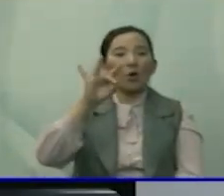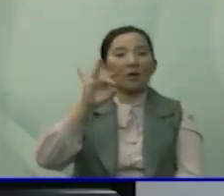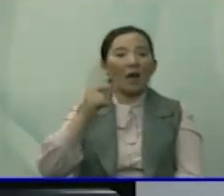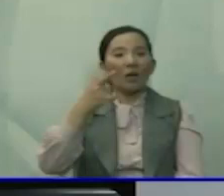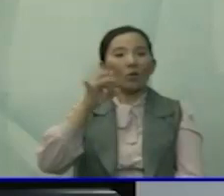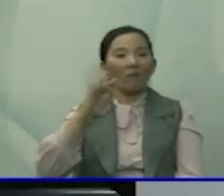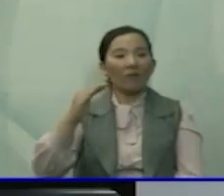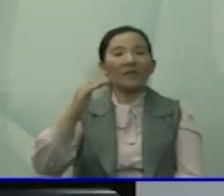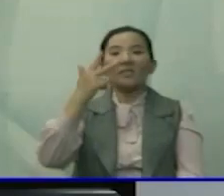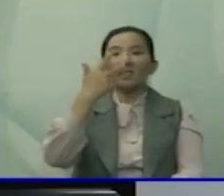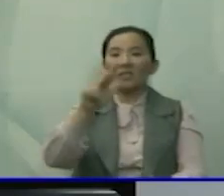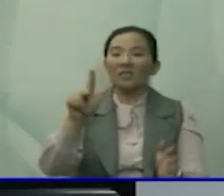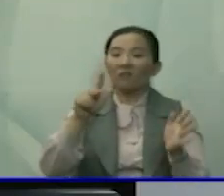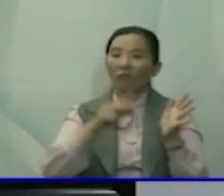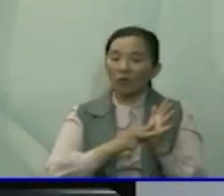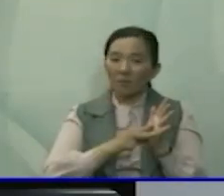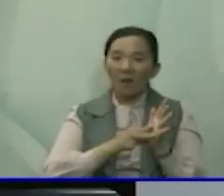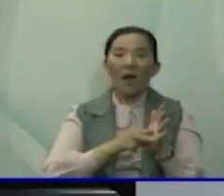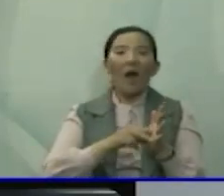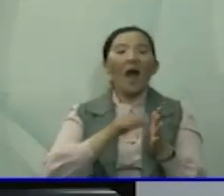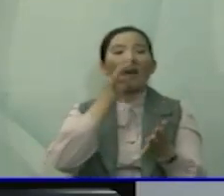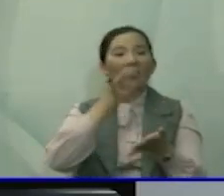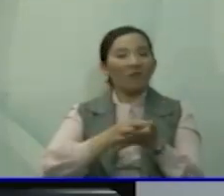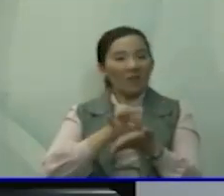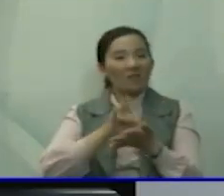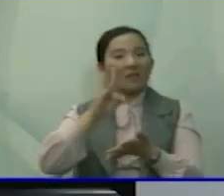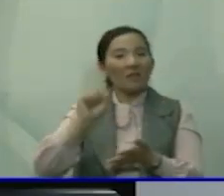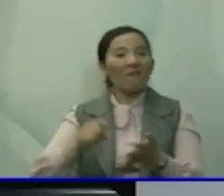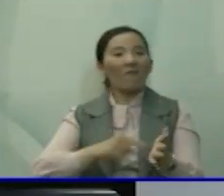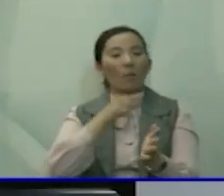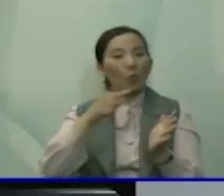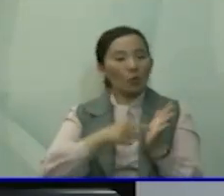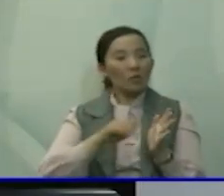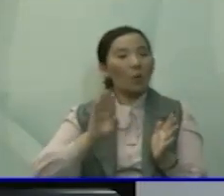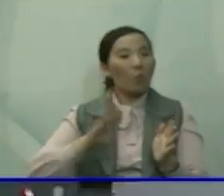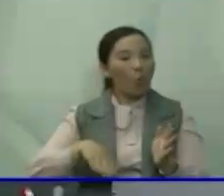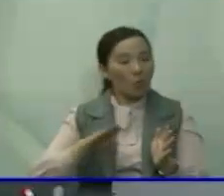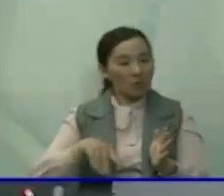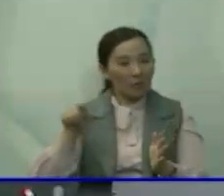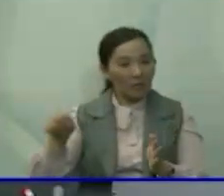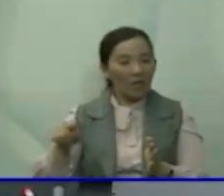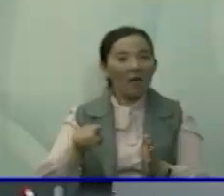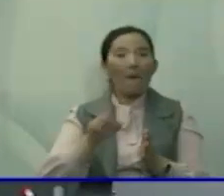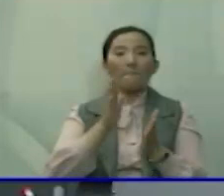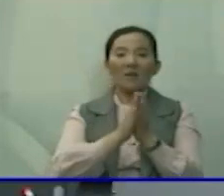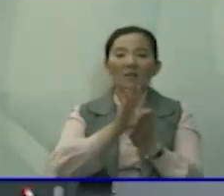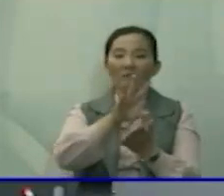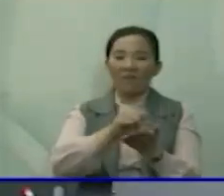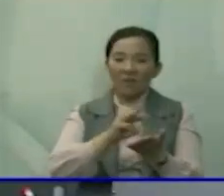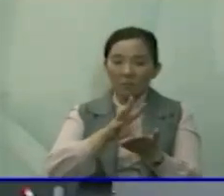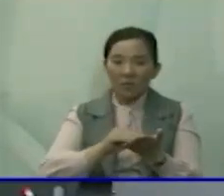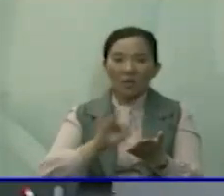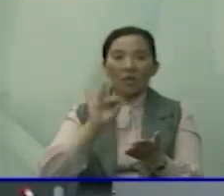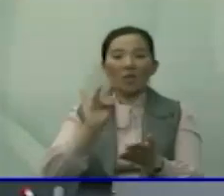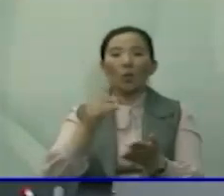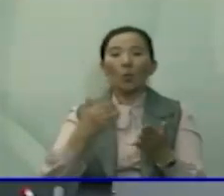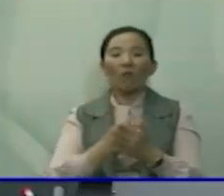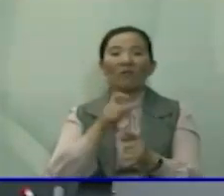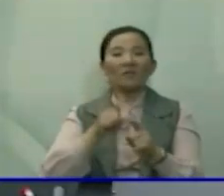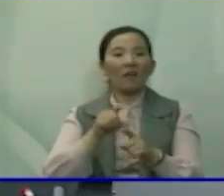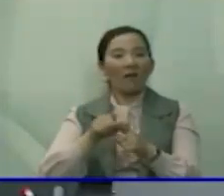ответить на вопросы после параграфа выписать и выучить термины и